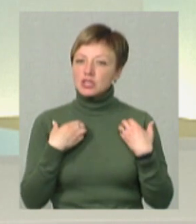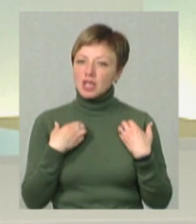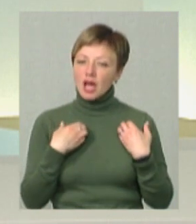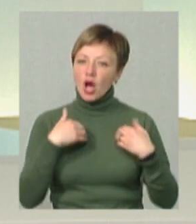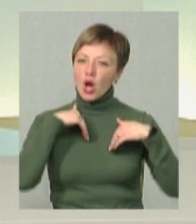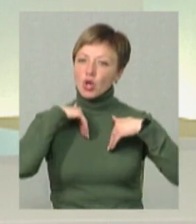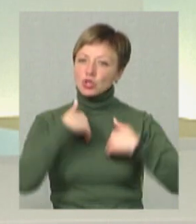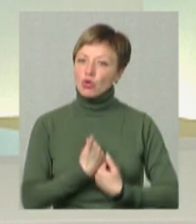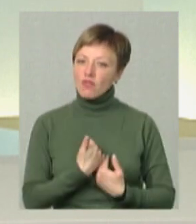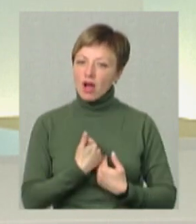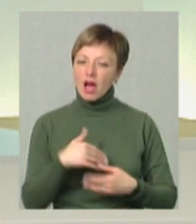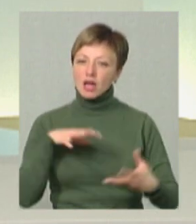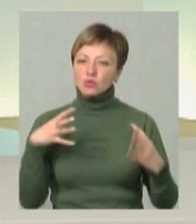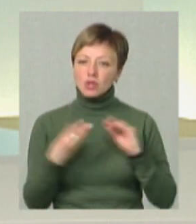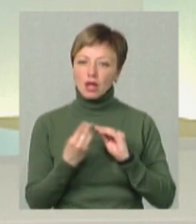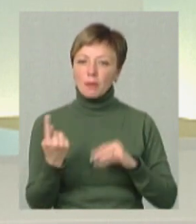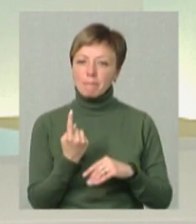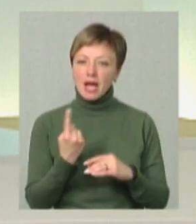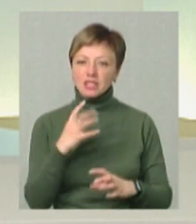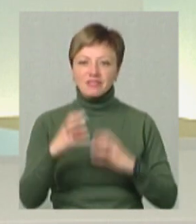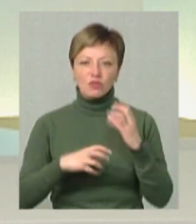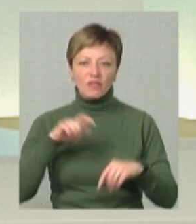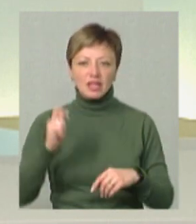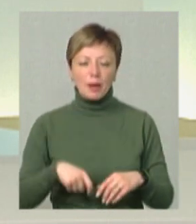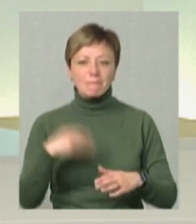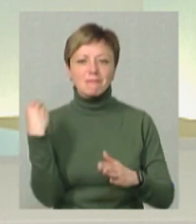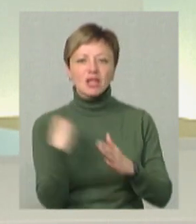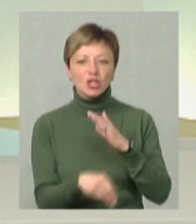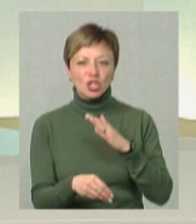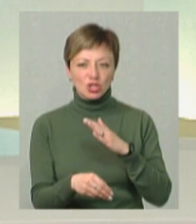розчарування результатами Першої світової війни. Приниження.